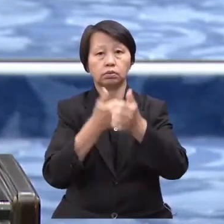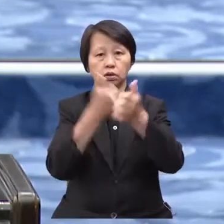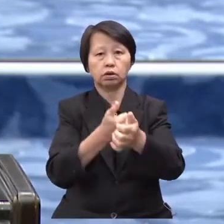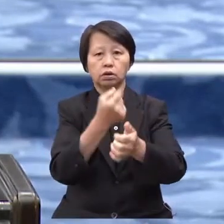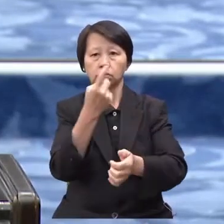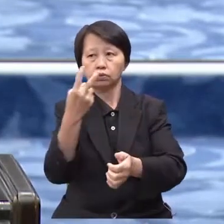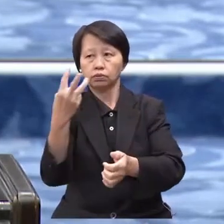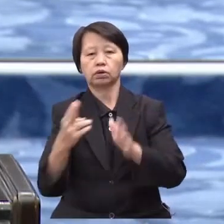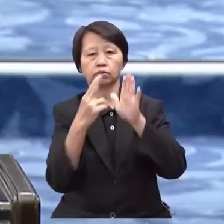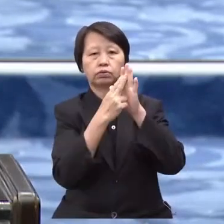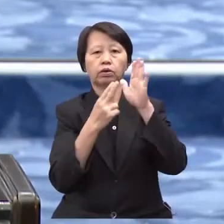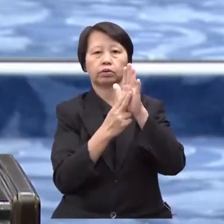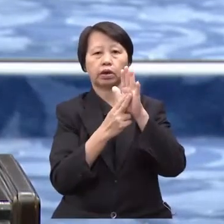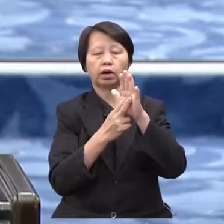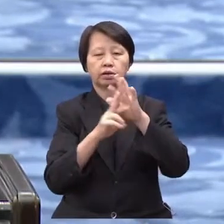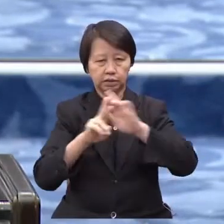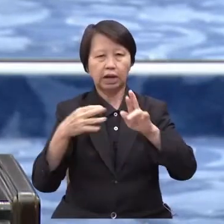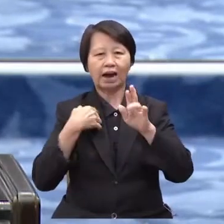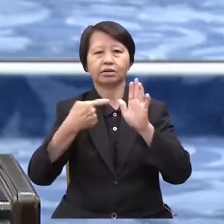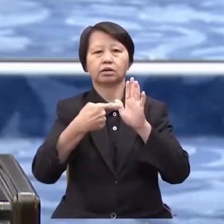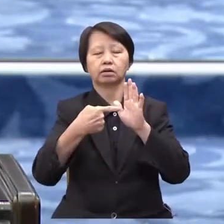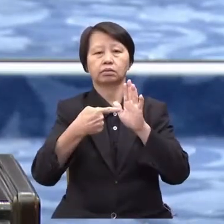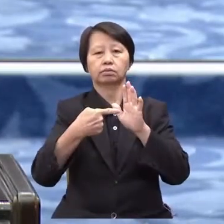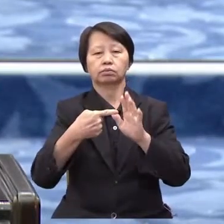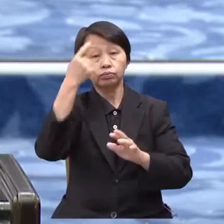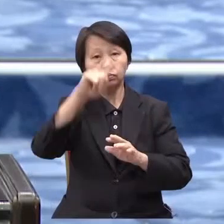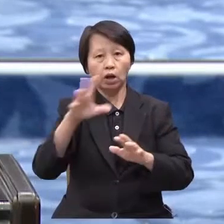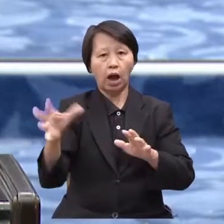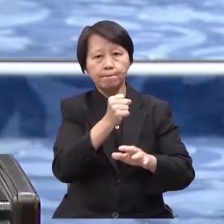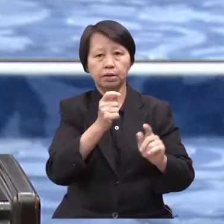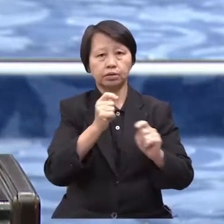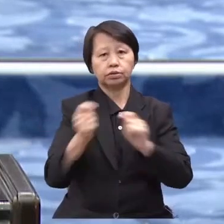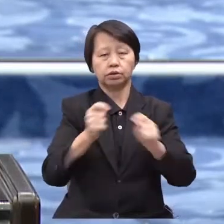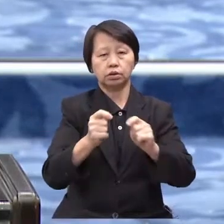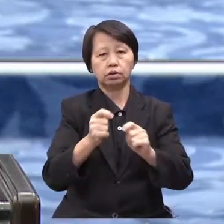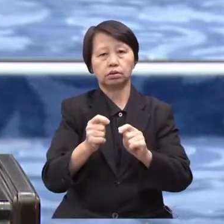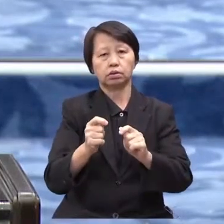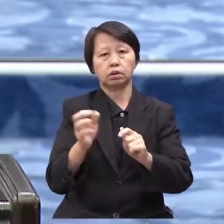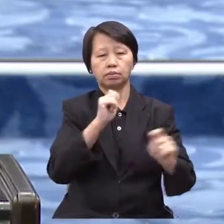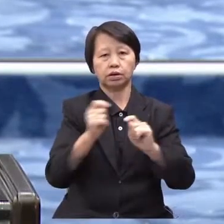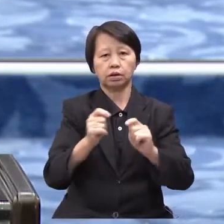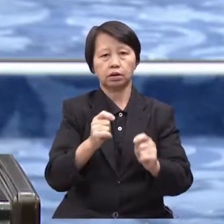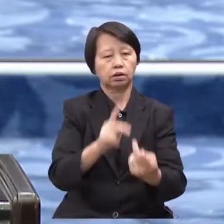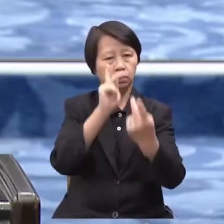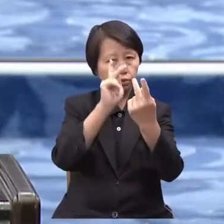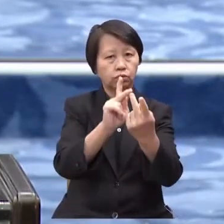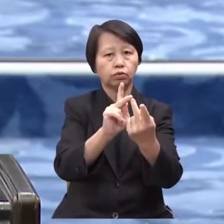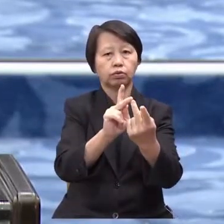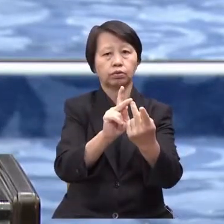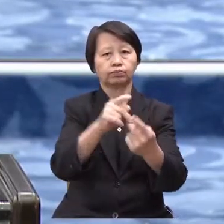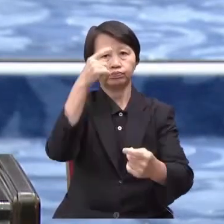beberapa peruntukan undang-undang untuk mengambil tindakan yang sesuai